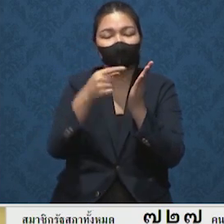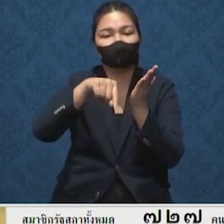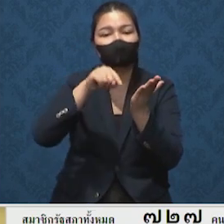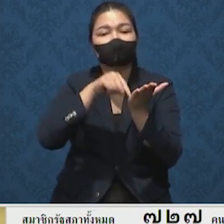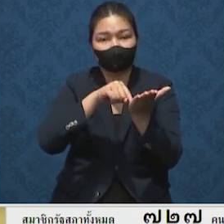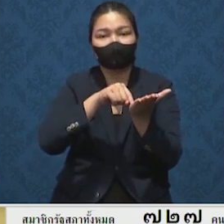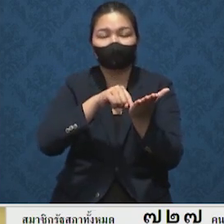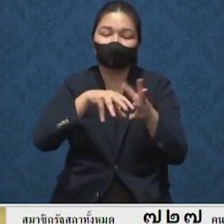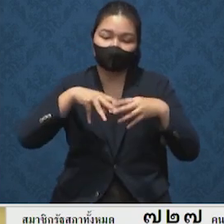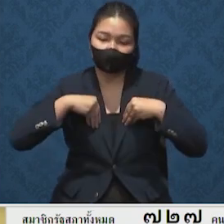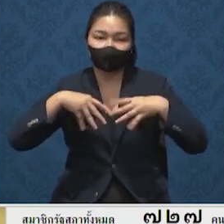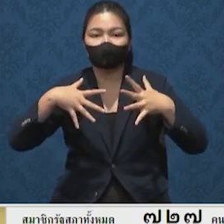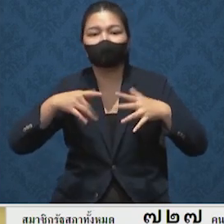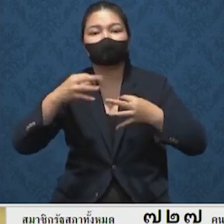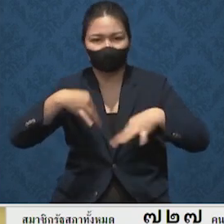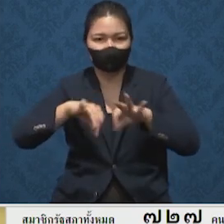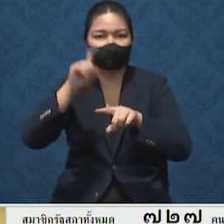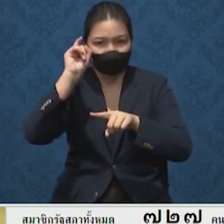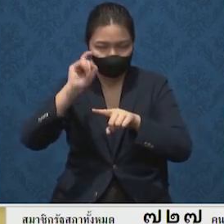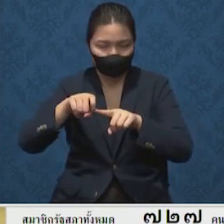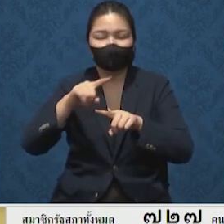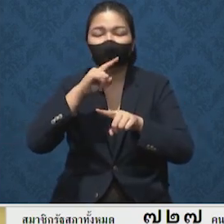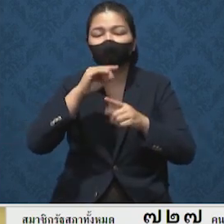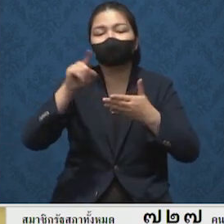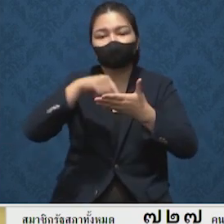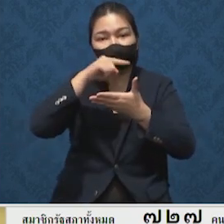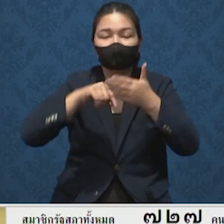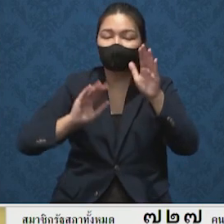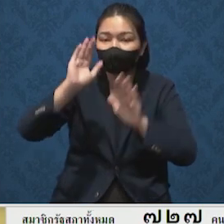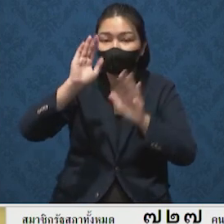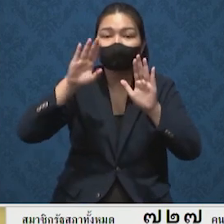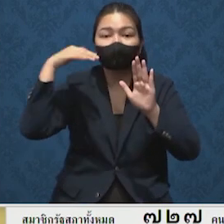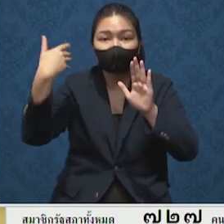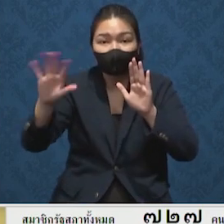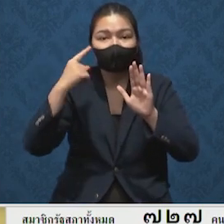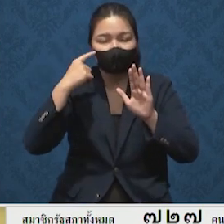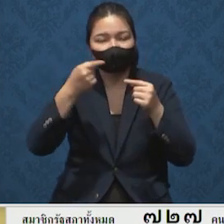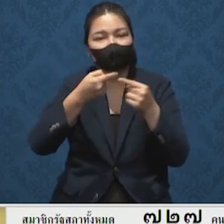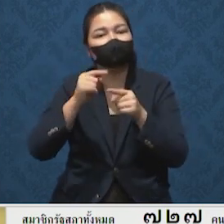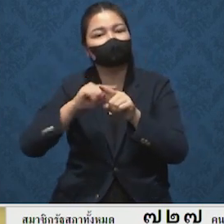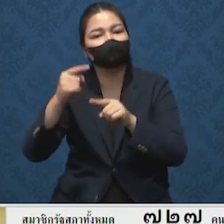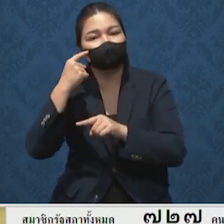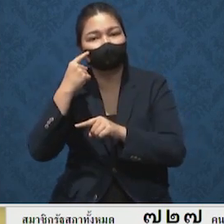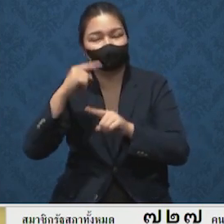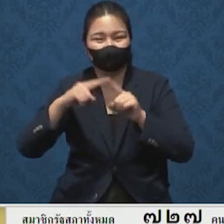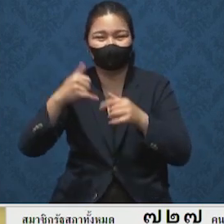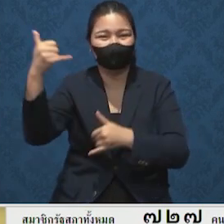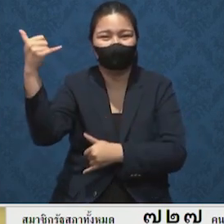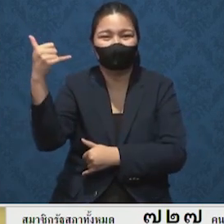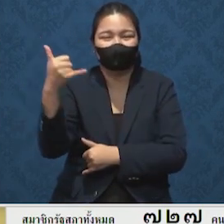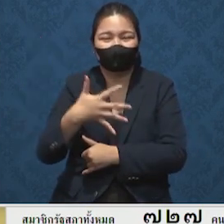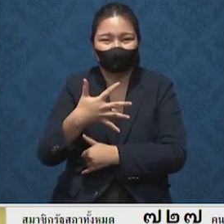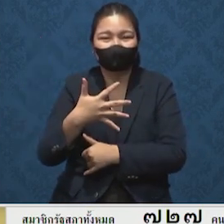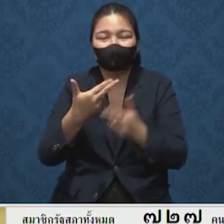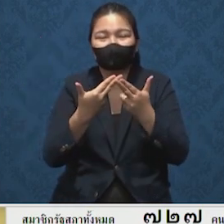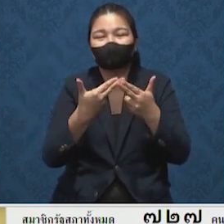ภาแห่งนี้เป็นการโหวตลงมติเพื่อเอามตินี้ไปยืนยันว่าเราเลือกเส้นทางไหนแต่การที่เราไม่มาประชุมสภาแล้วปล่อยให้ส